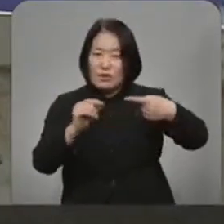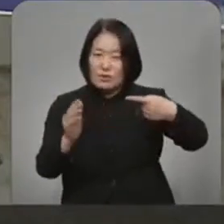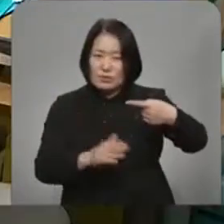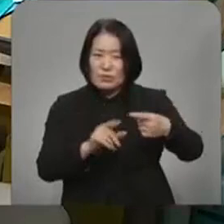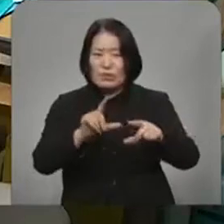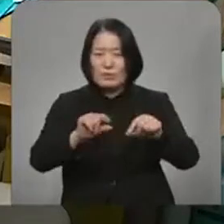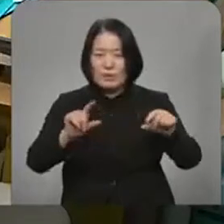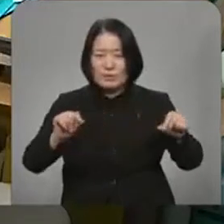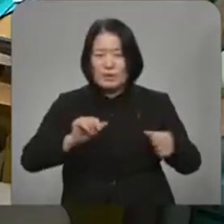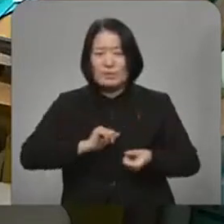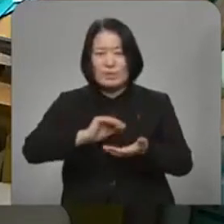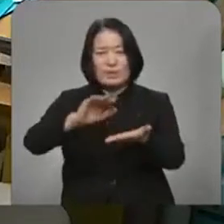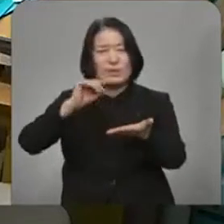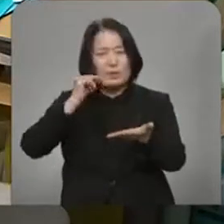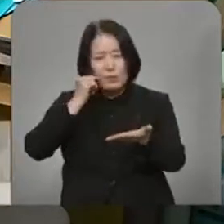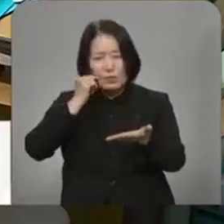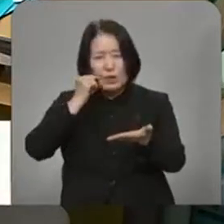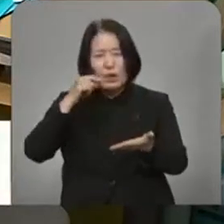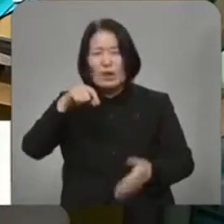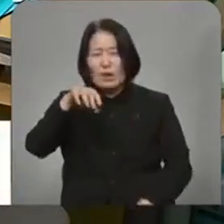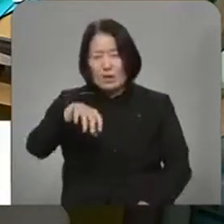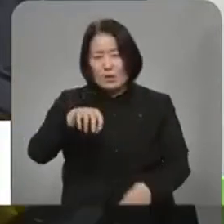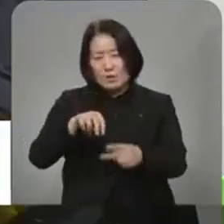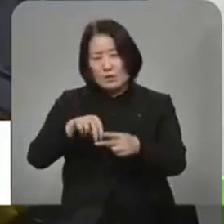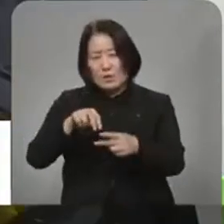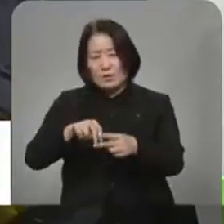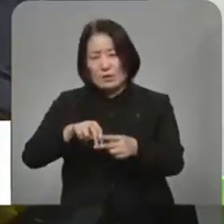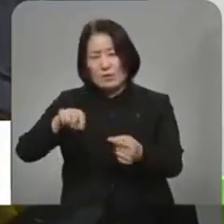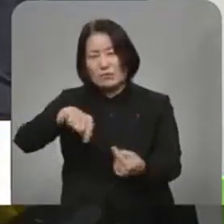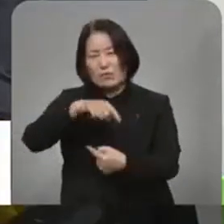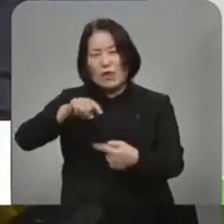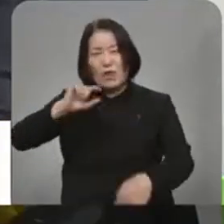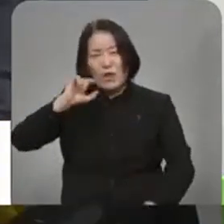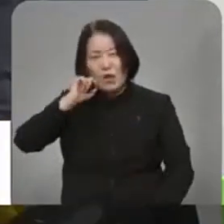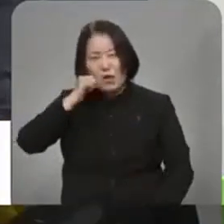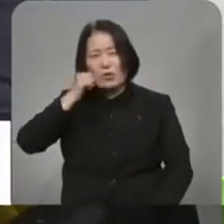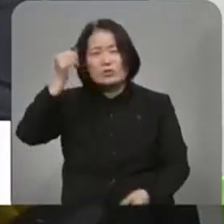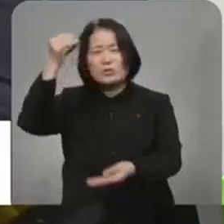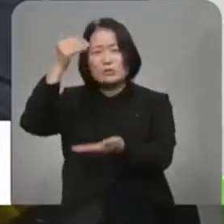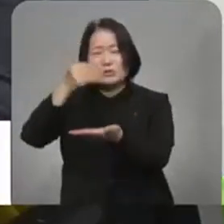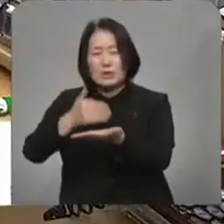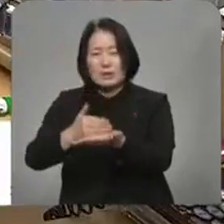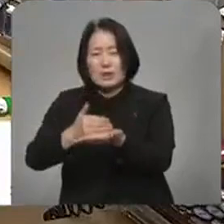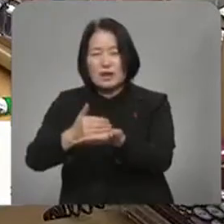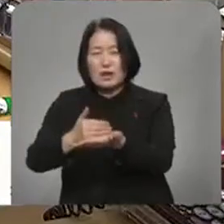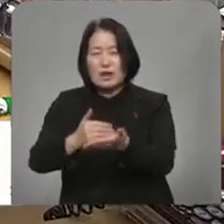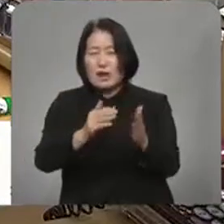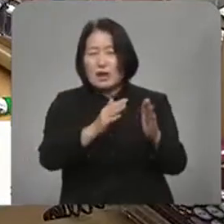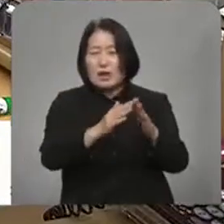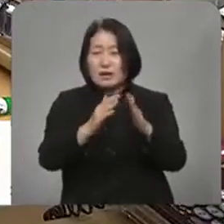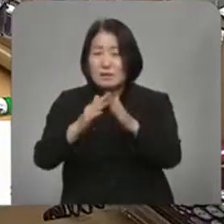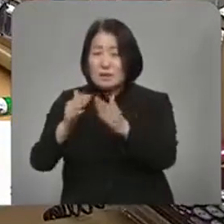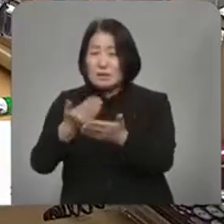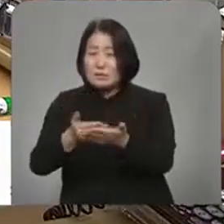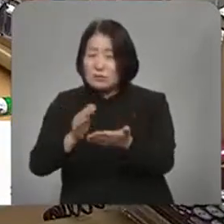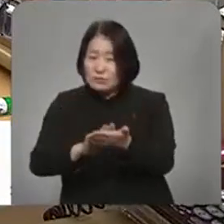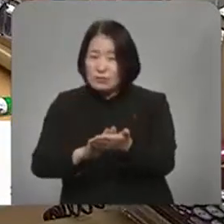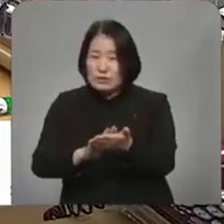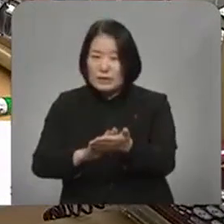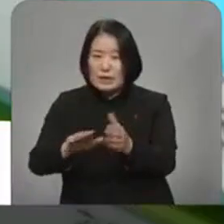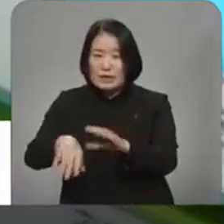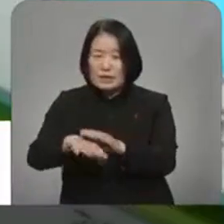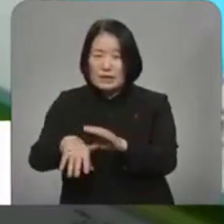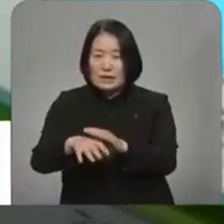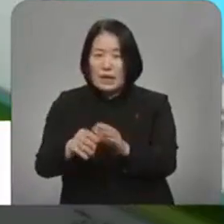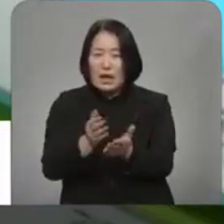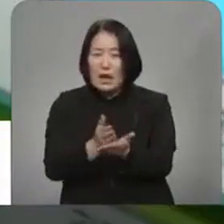불가능해집니다. 센터가 경영난으로 휴업을 앞두고 있기 때문입니다. 500명 가량이 받던 집수리나 세탁 지원 등